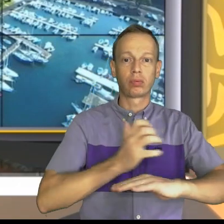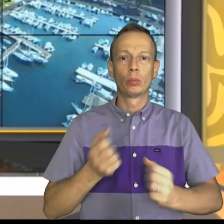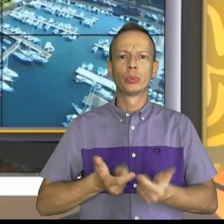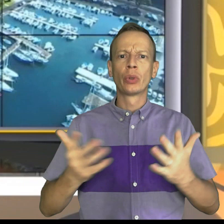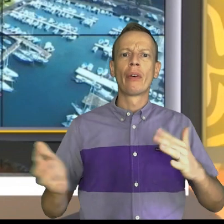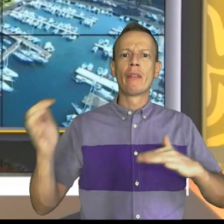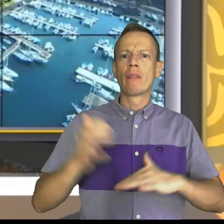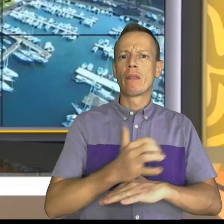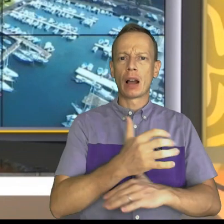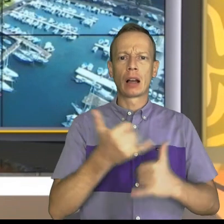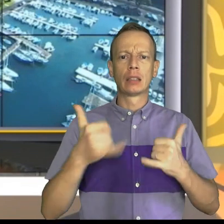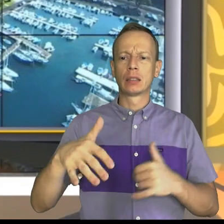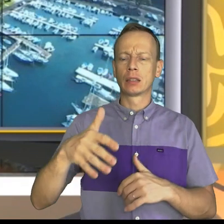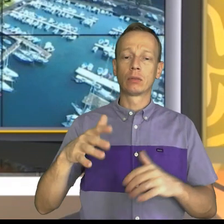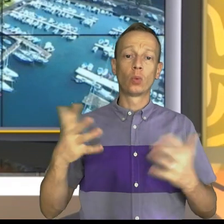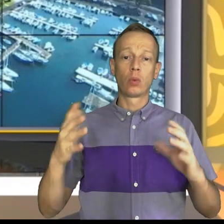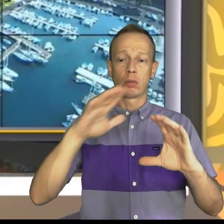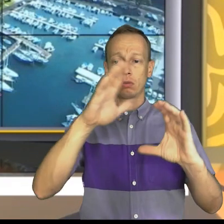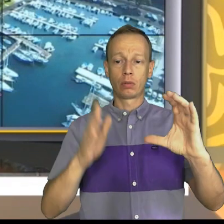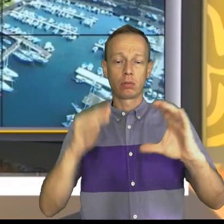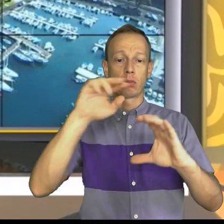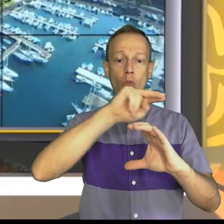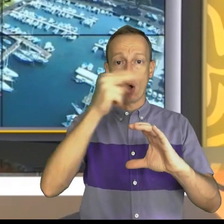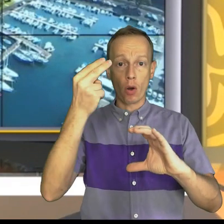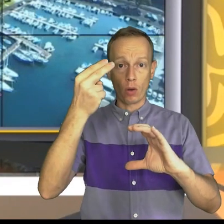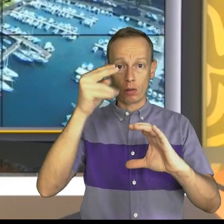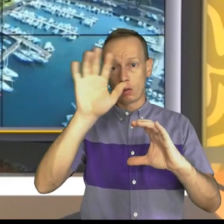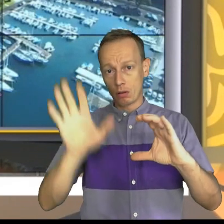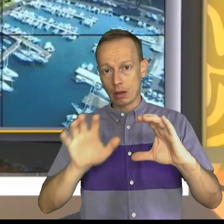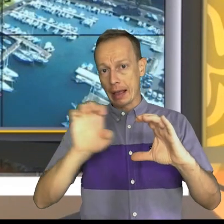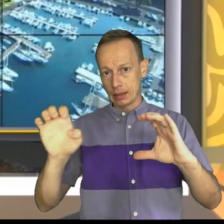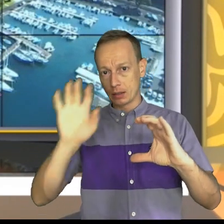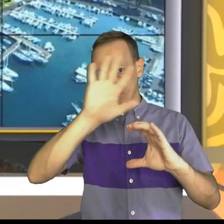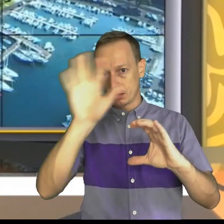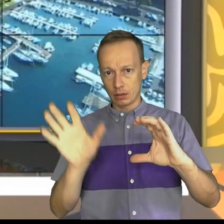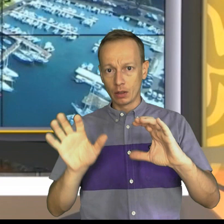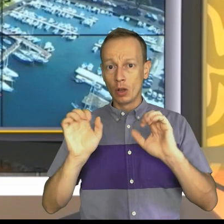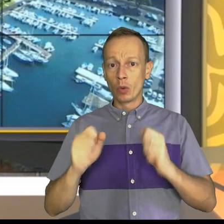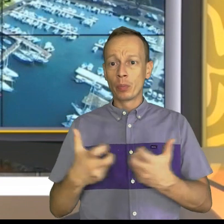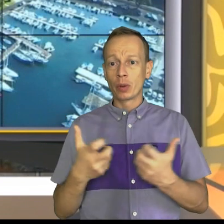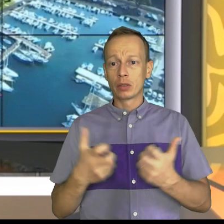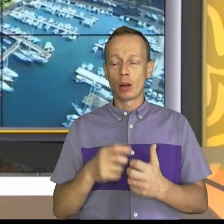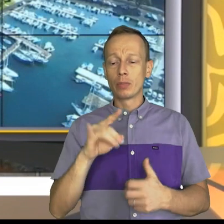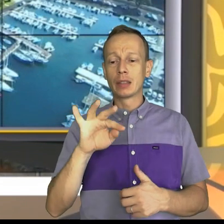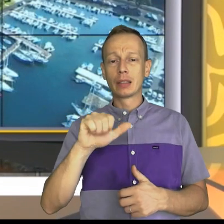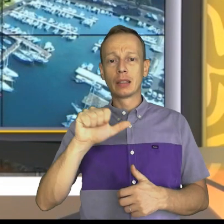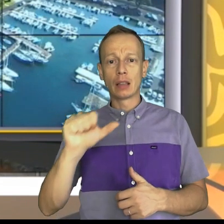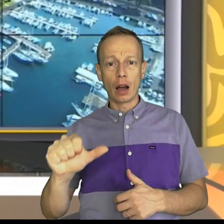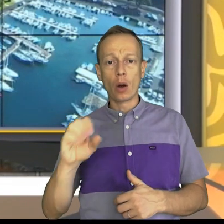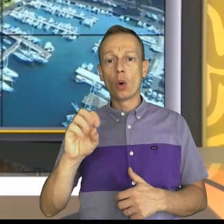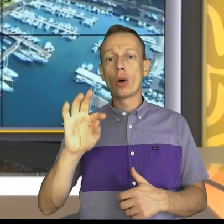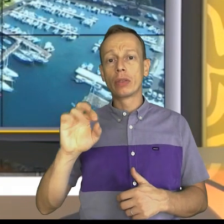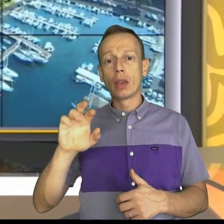sur une série de vagues qui va frapper nos côtes, côtes est et côtes nord. Donc, ça va toucher un peu les communes de